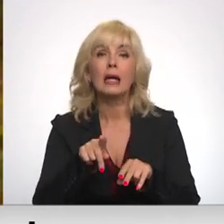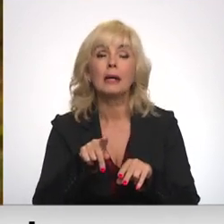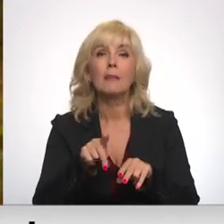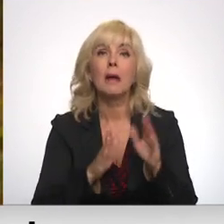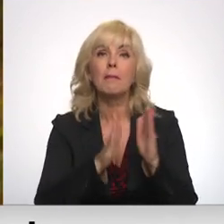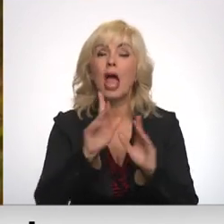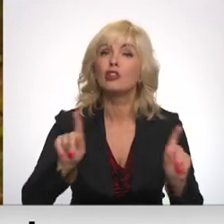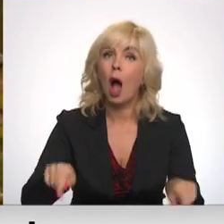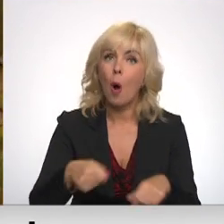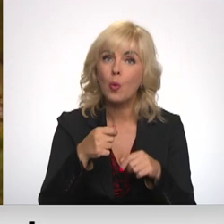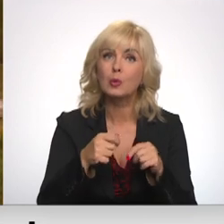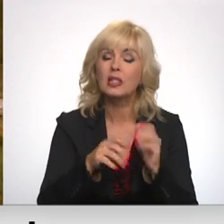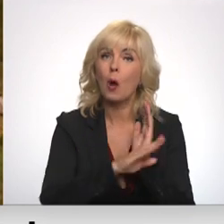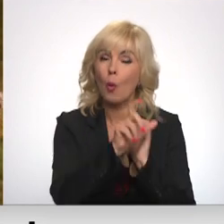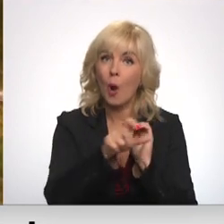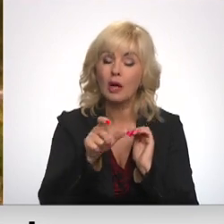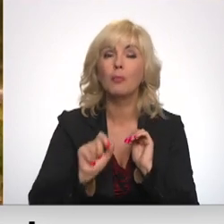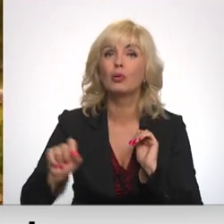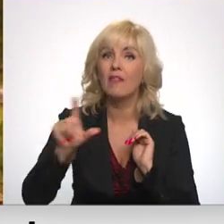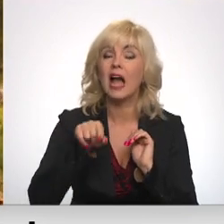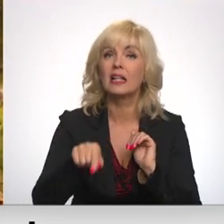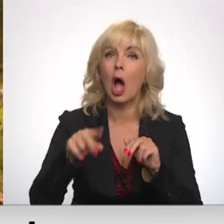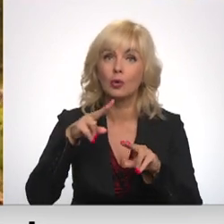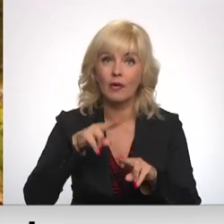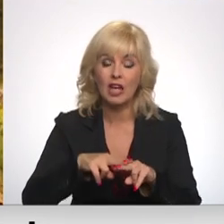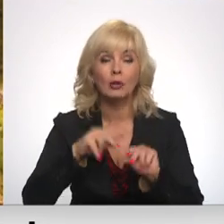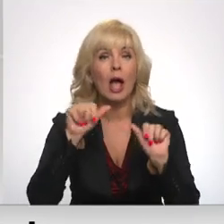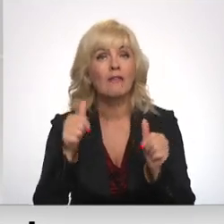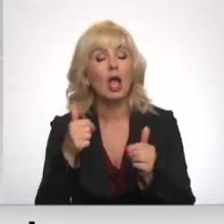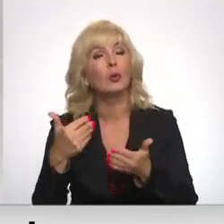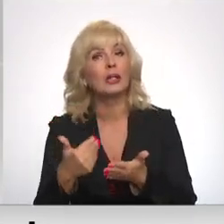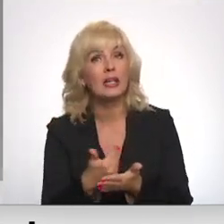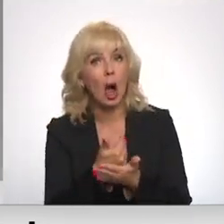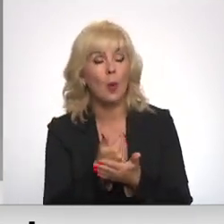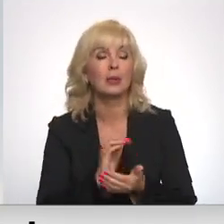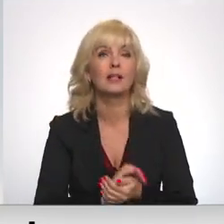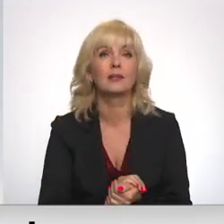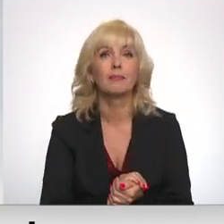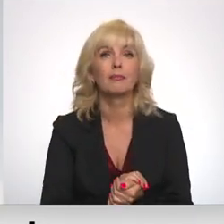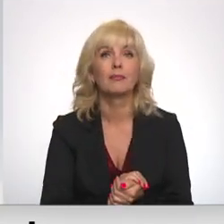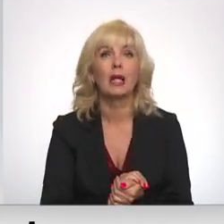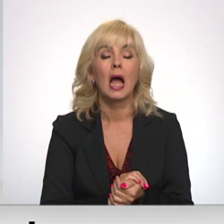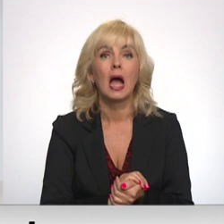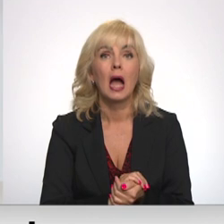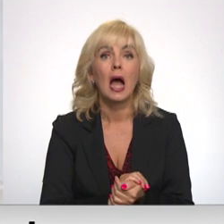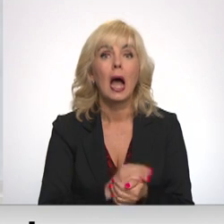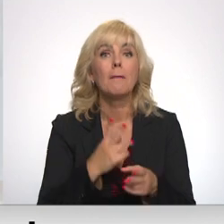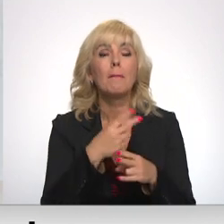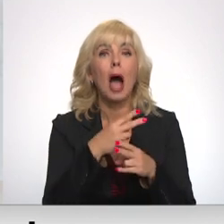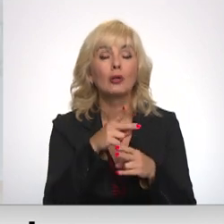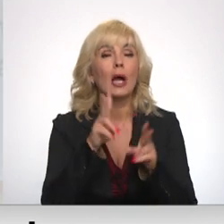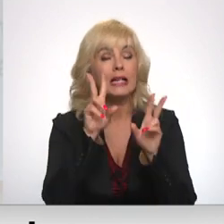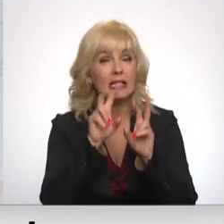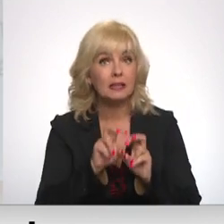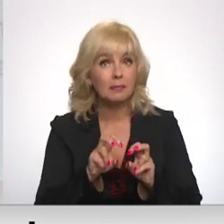būtu pēc iespējas vairāk šādu vietu un veidotos jaunas. Tā ir tieši platauša ziņā